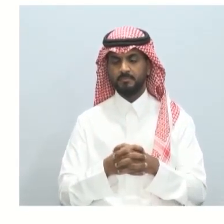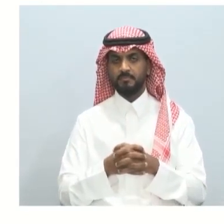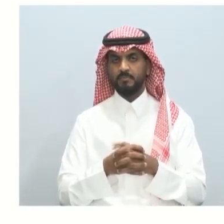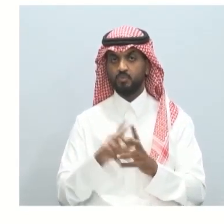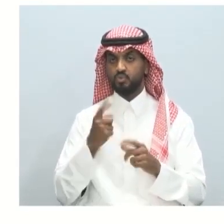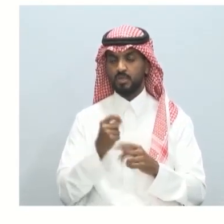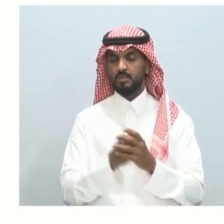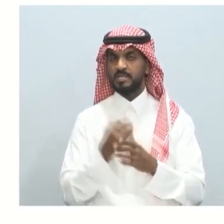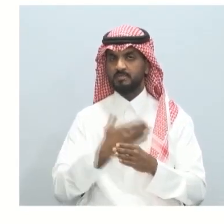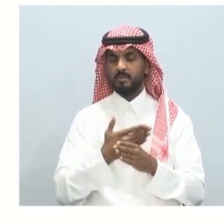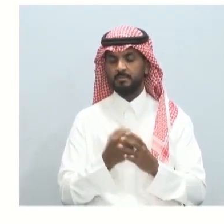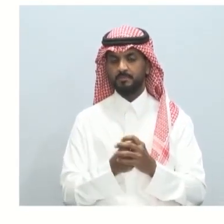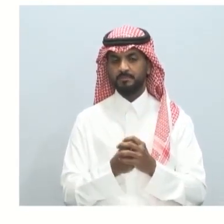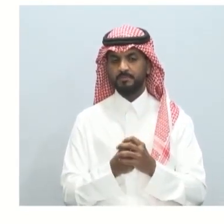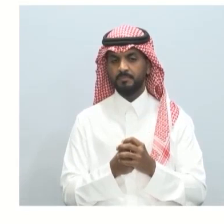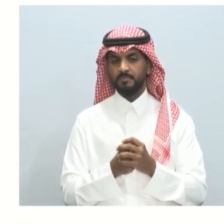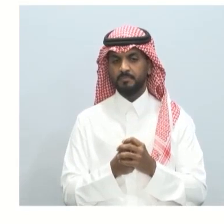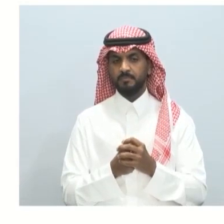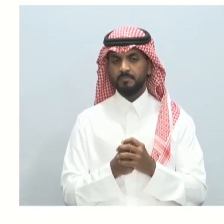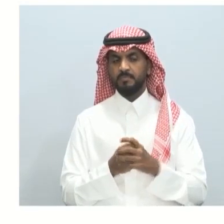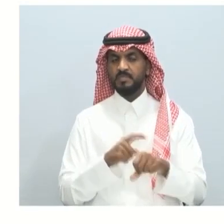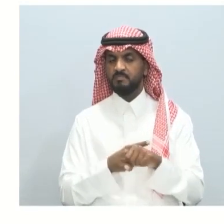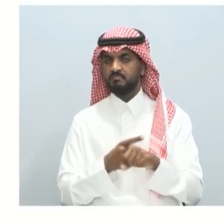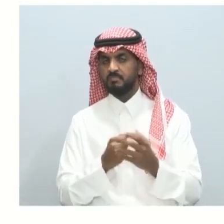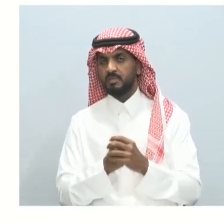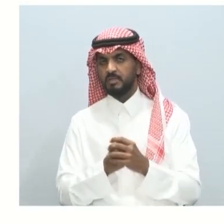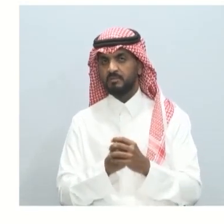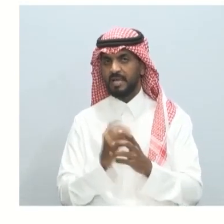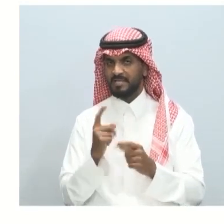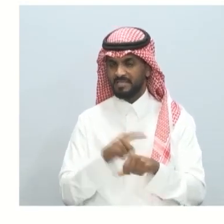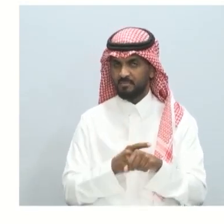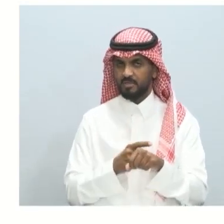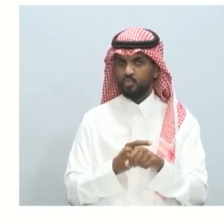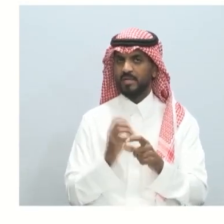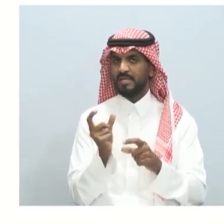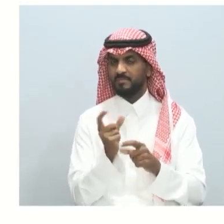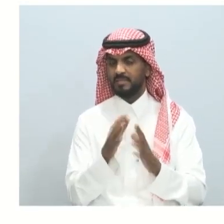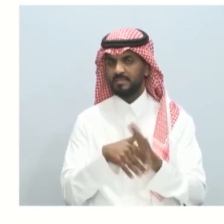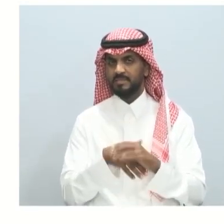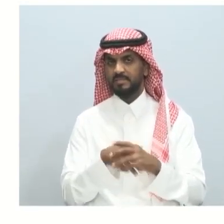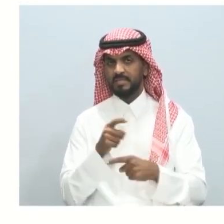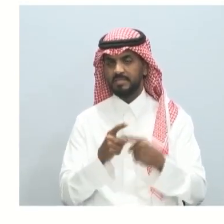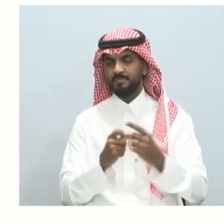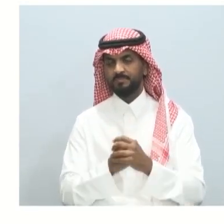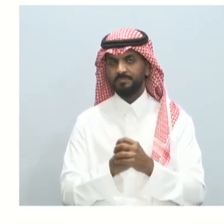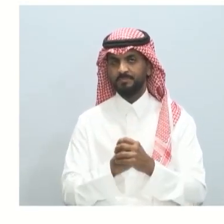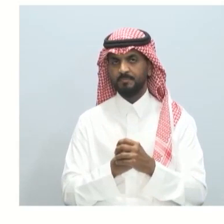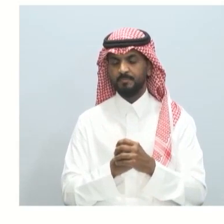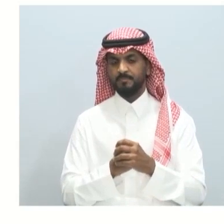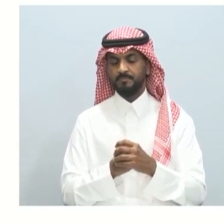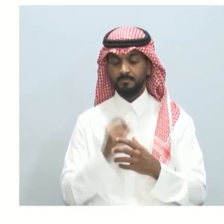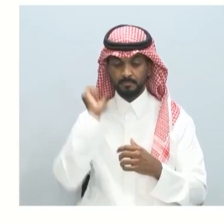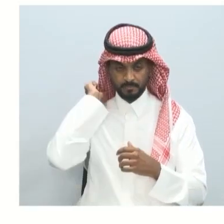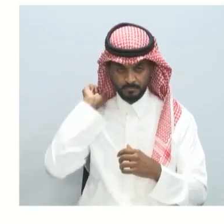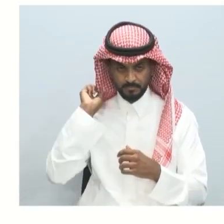القرائيه ما الاسباب طبعا تحسب الزمن تز عدد كلمات النص طبعا تقسيم ان تقسم عدد كلمات النص تقسيم